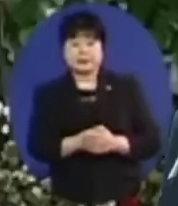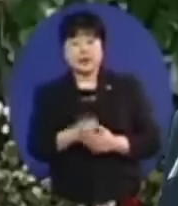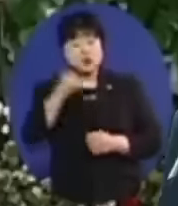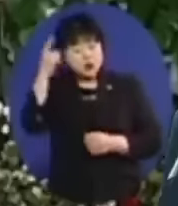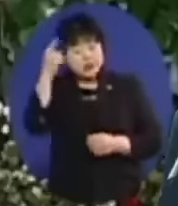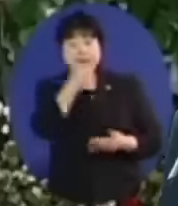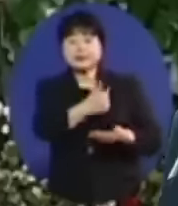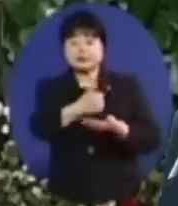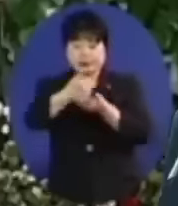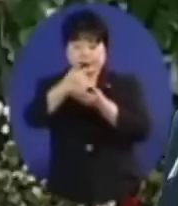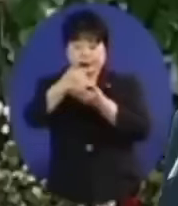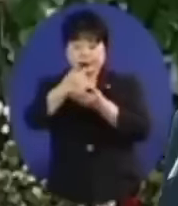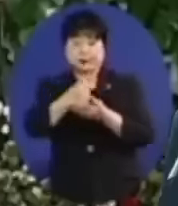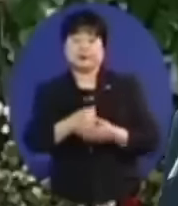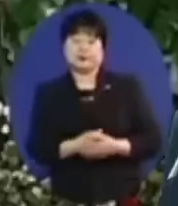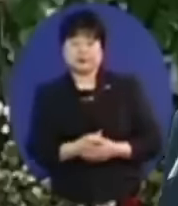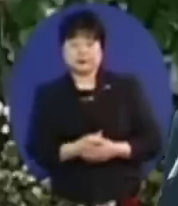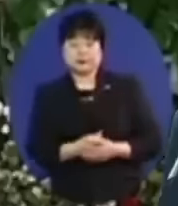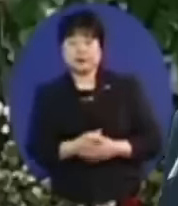위대한 인물이었습니다.